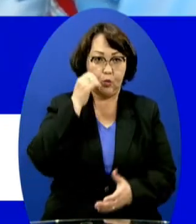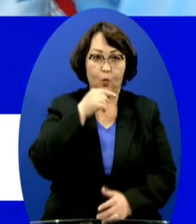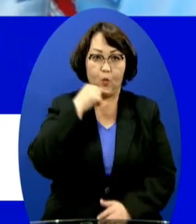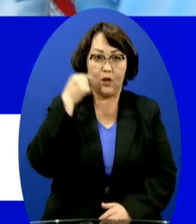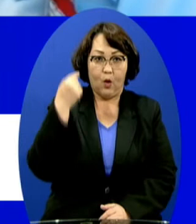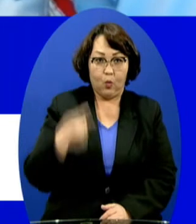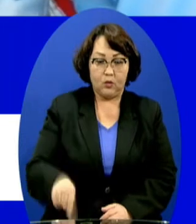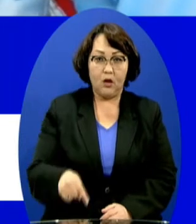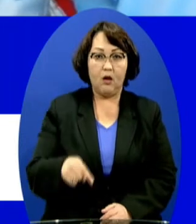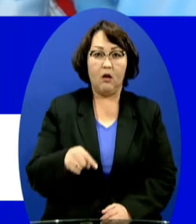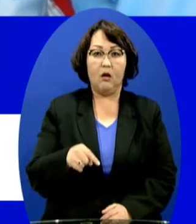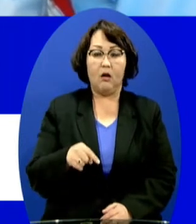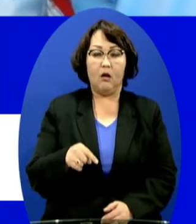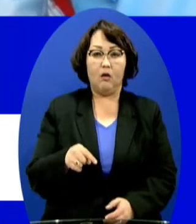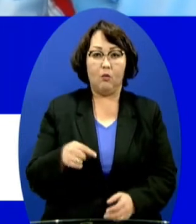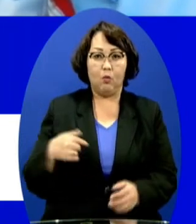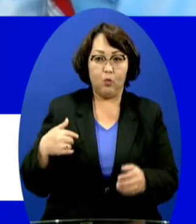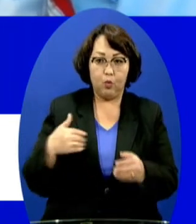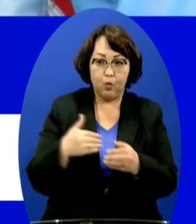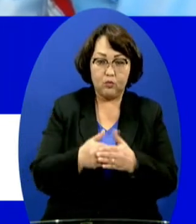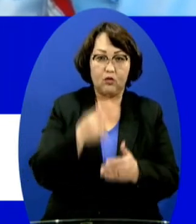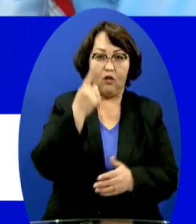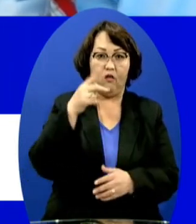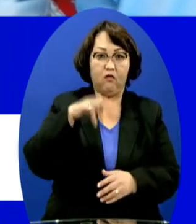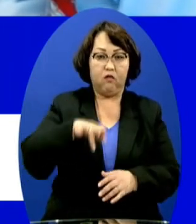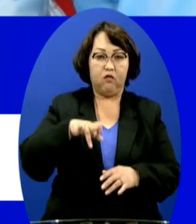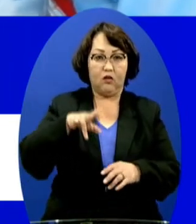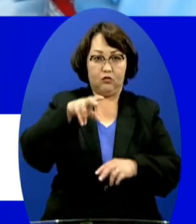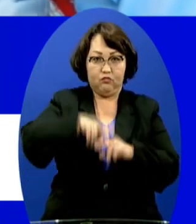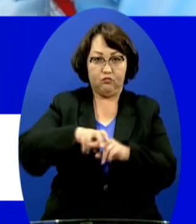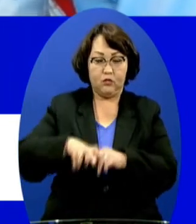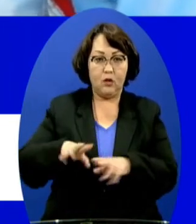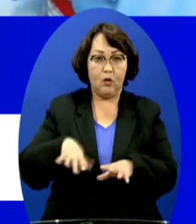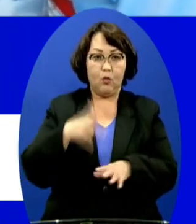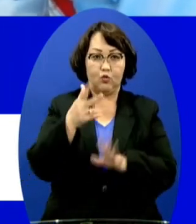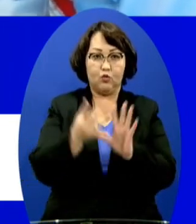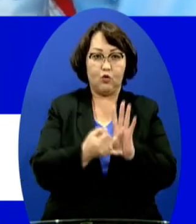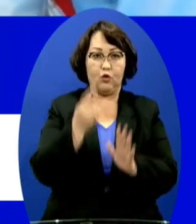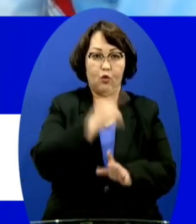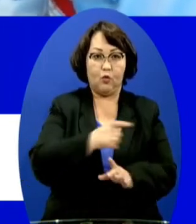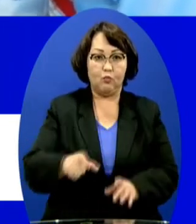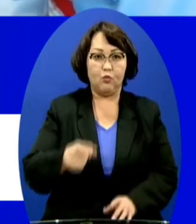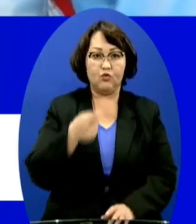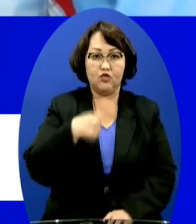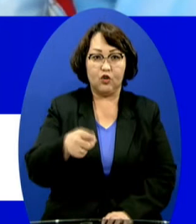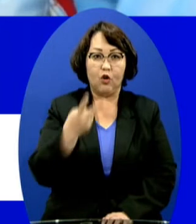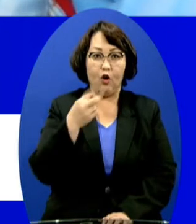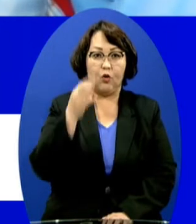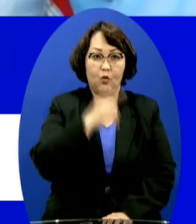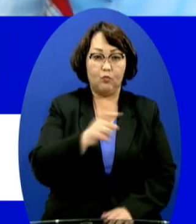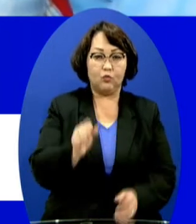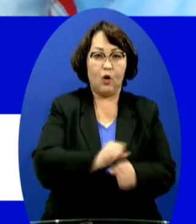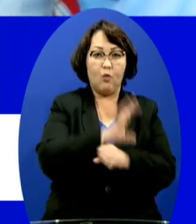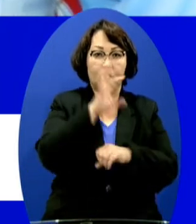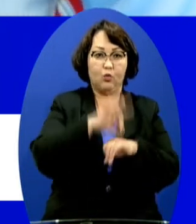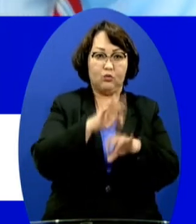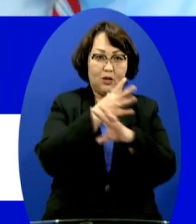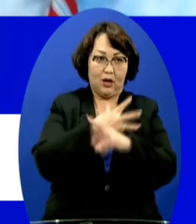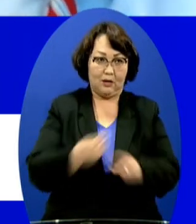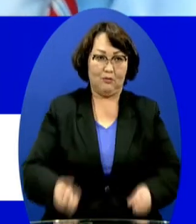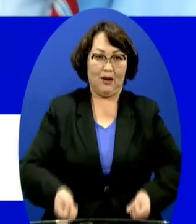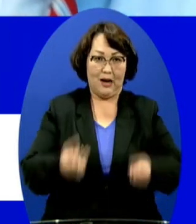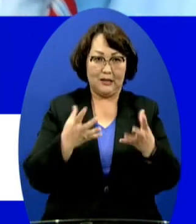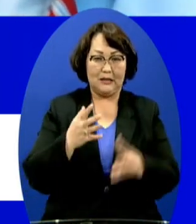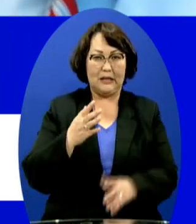нэрцгээсэн. Тэгээд 37 хүүхдээс одоо 20 халдвар авчиад байж байгаа шүү дээ. Тийм учраас энэ бол бас